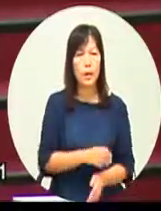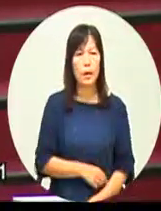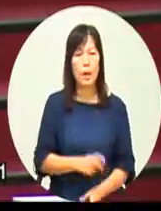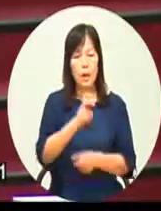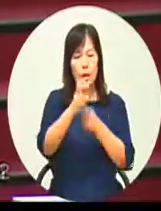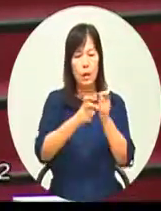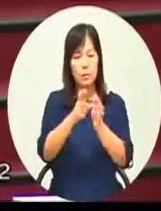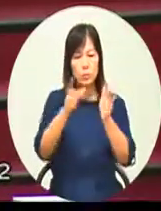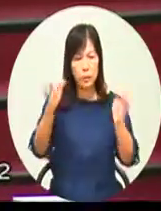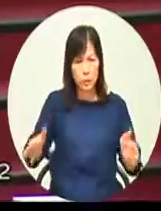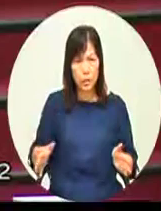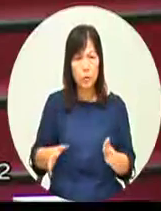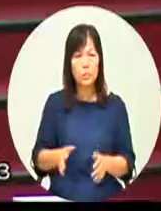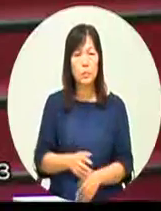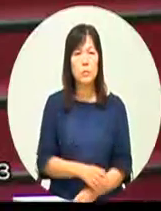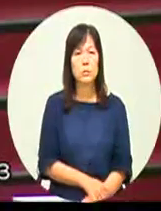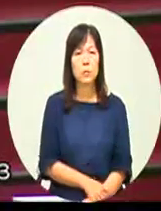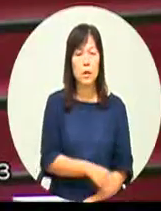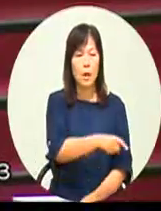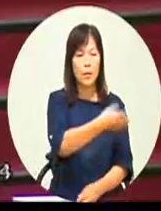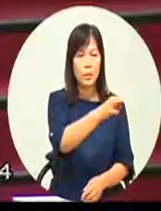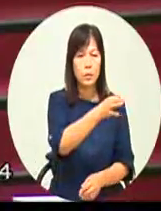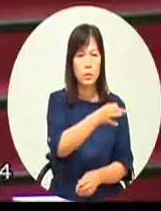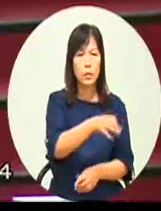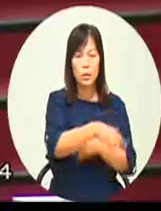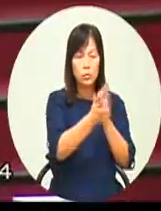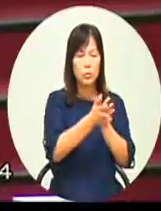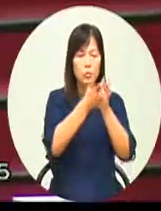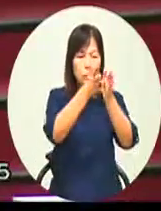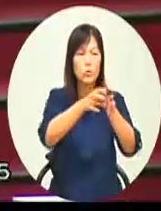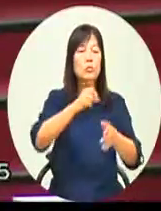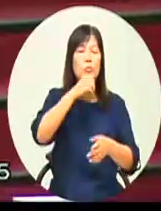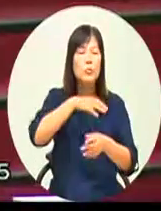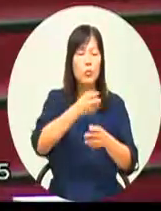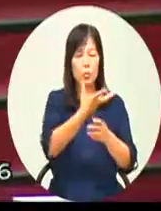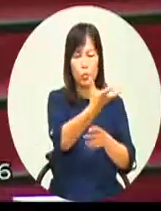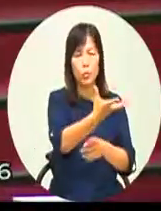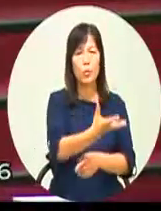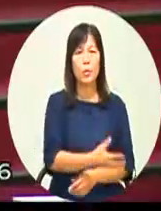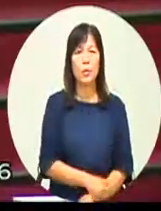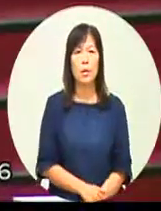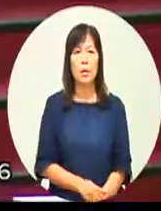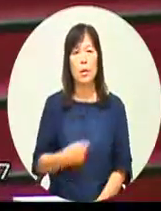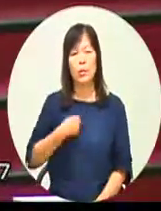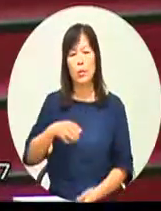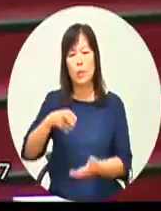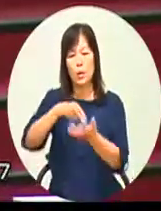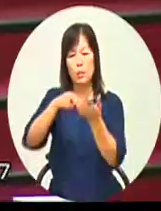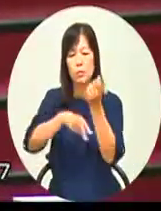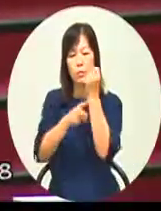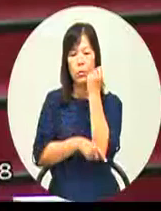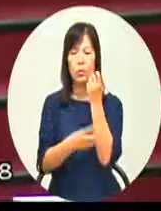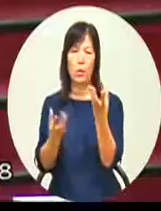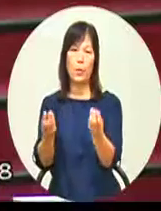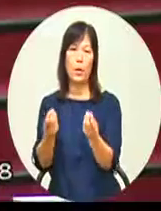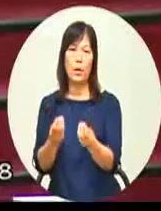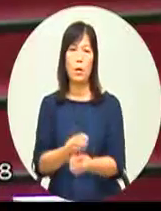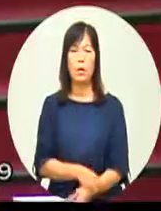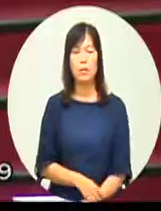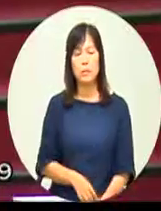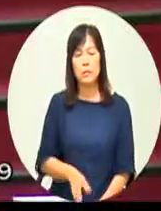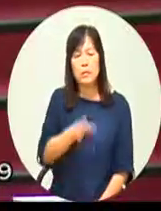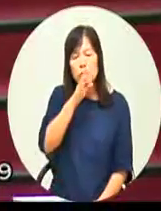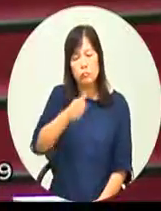当中所以贸管处的经费都放在屏东比较多，因为我们没有立委啊，这是很现实